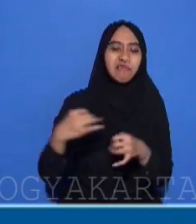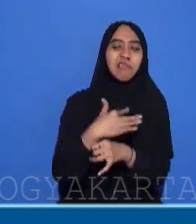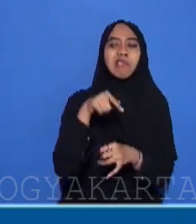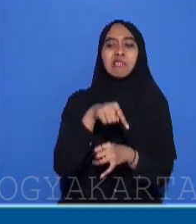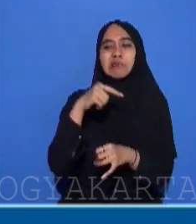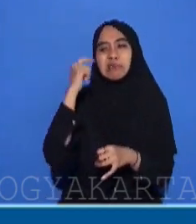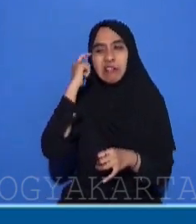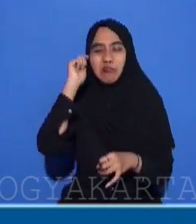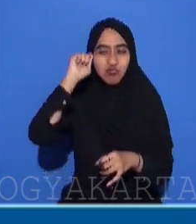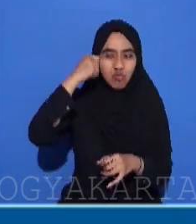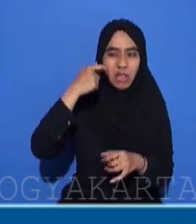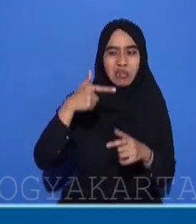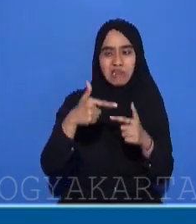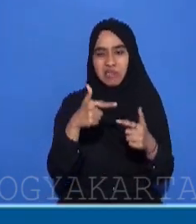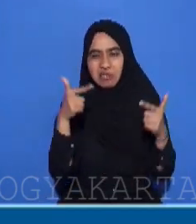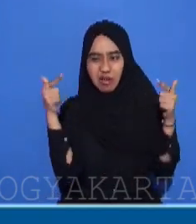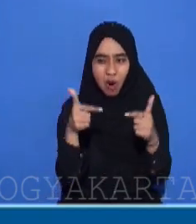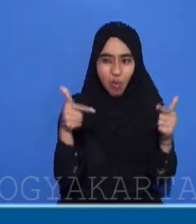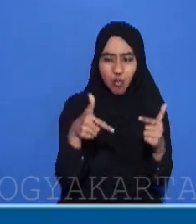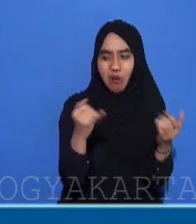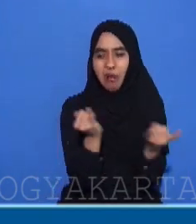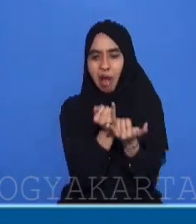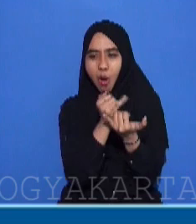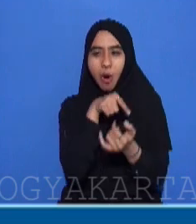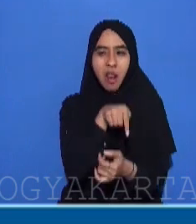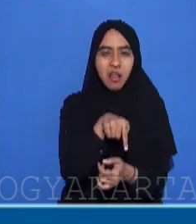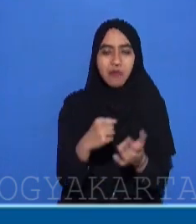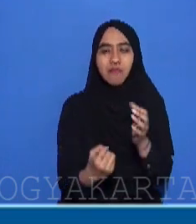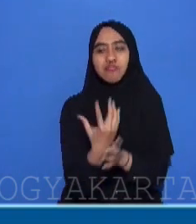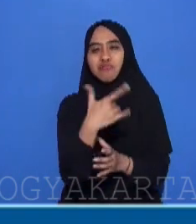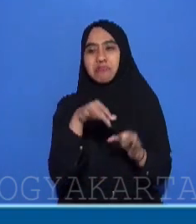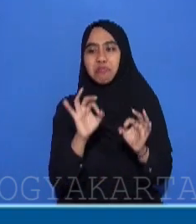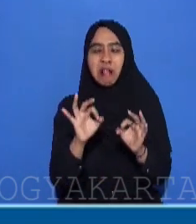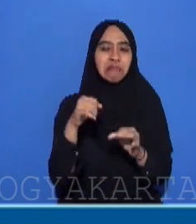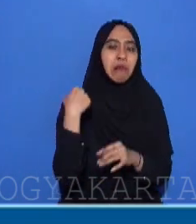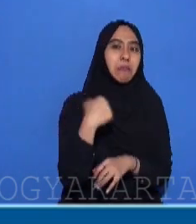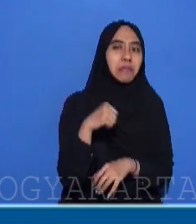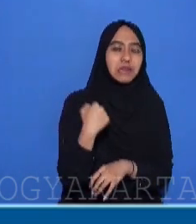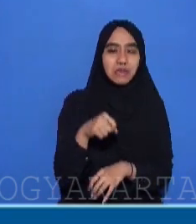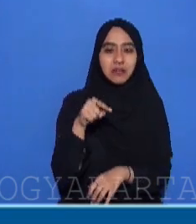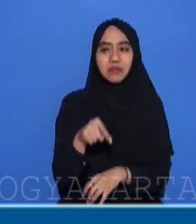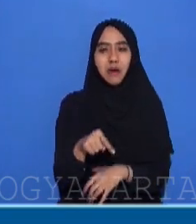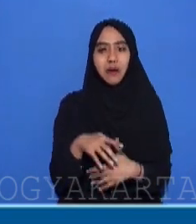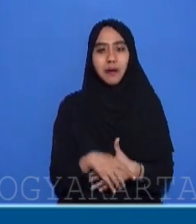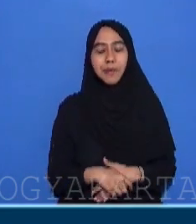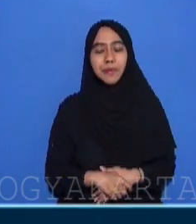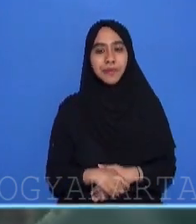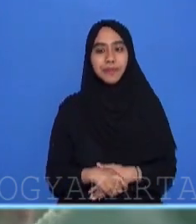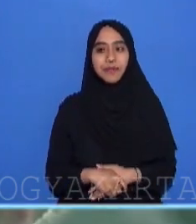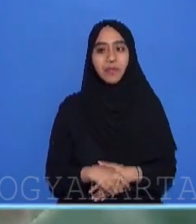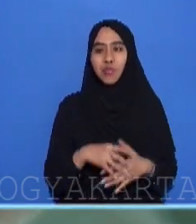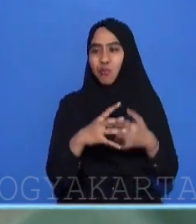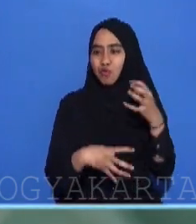Vir tanaman ingkang katrajang virus bule mboten saget tuwuh Kanti Sampurno usananipun mangaribawani mandapipun